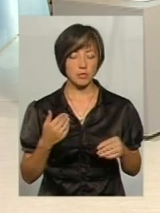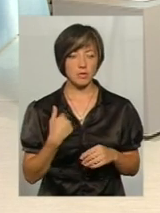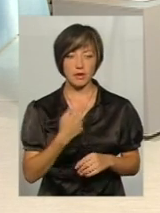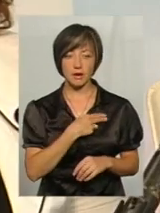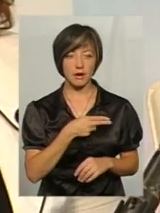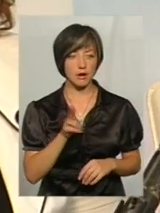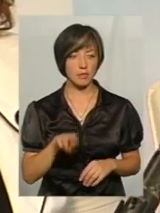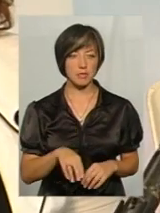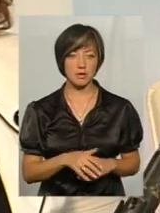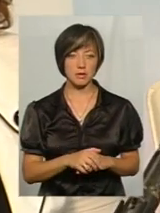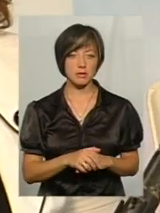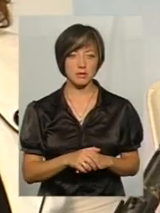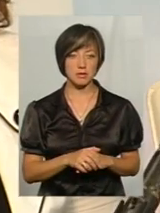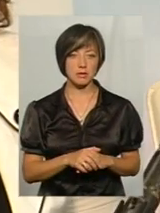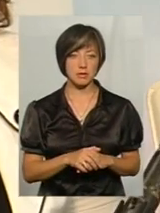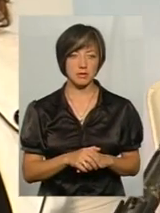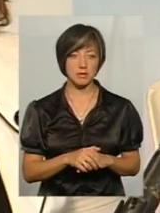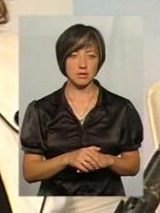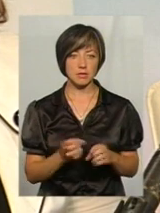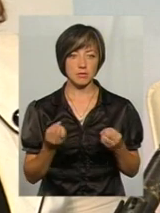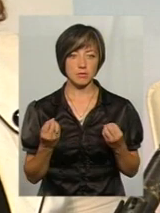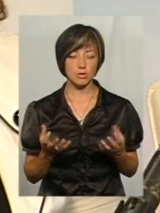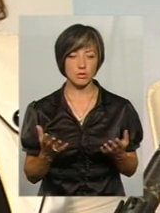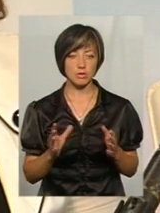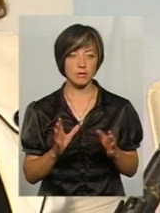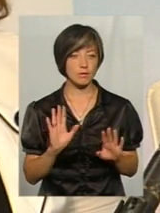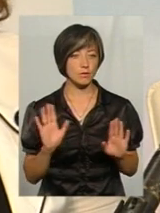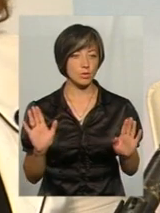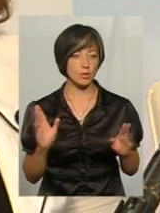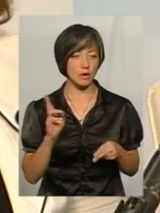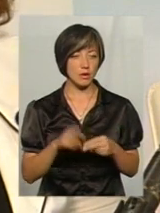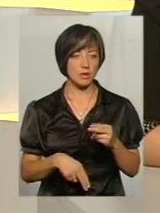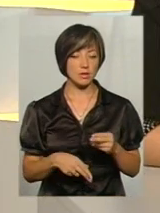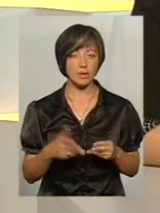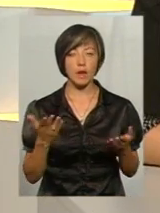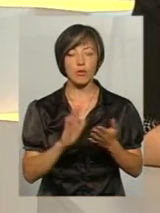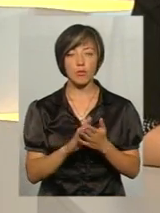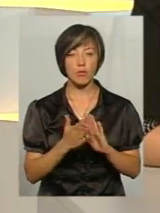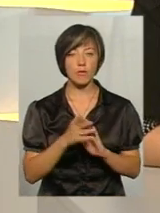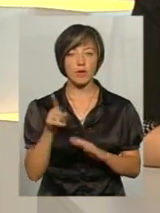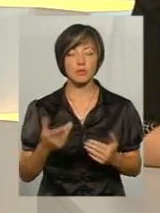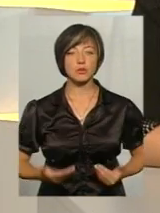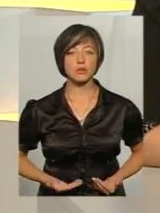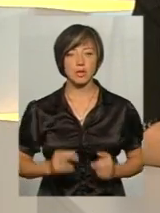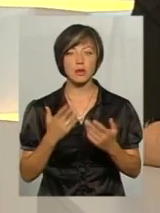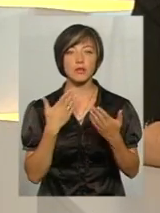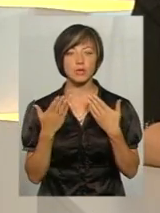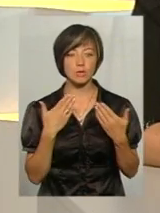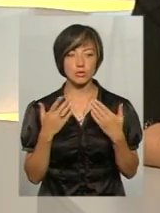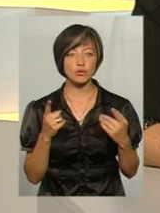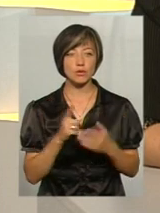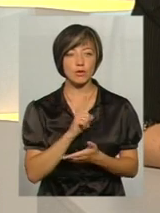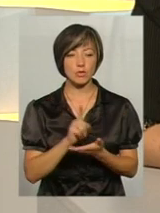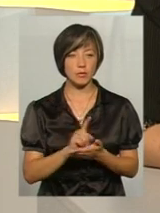капец. Не то, что... А просто-напросто капець. В які умови ви потрапили? Як ви там жили? Як до вас відносились? Я... І що ж